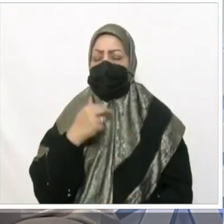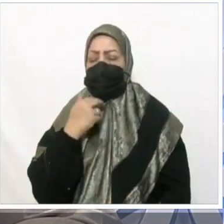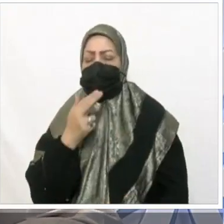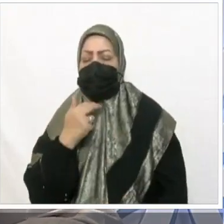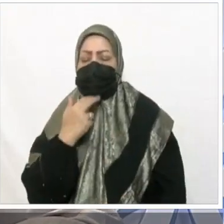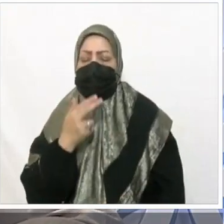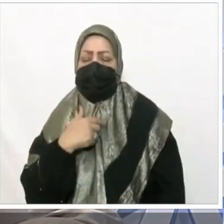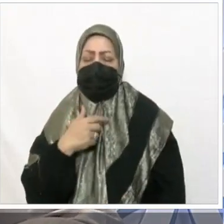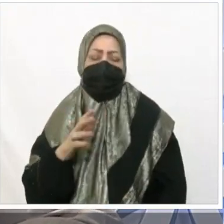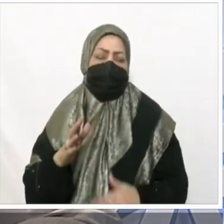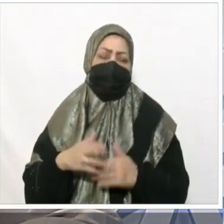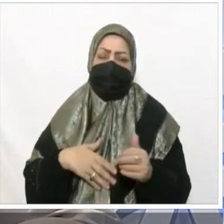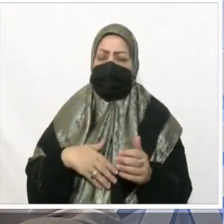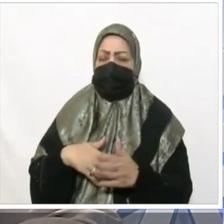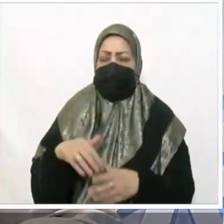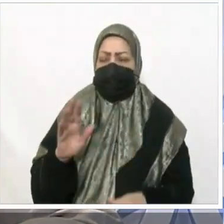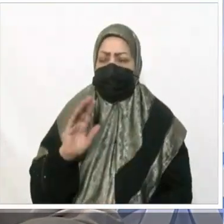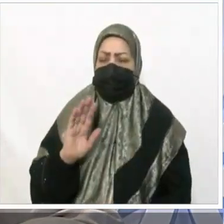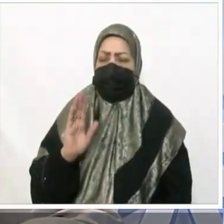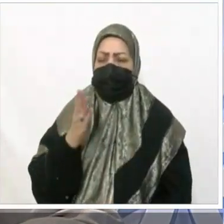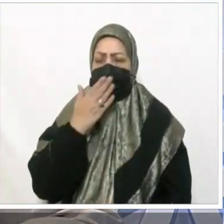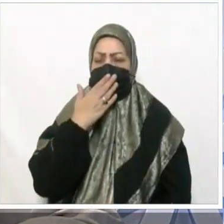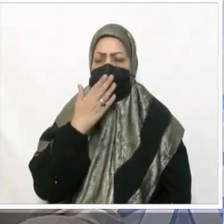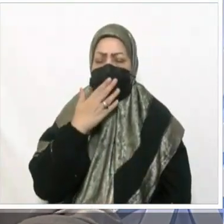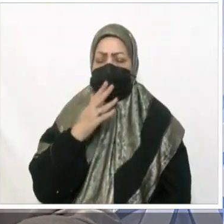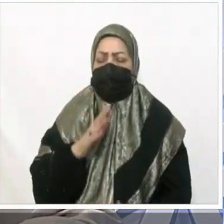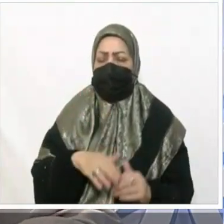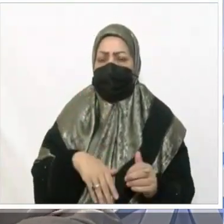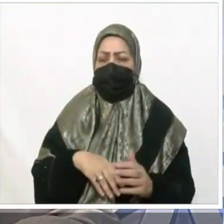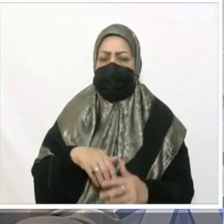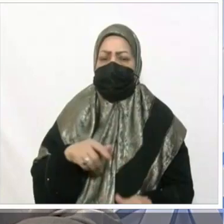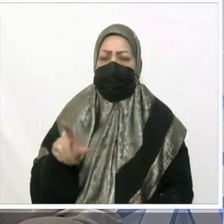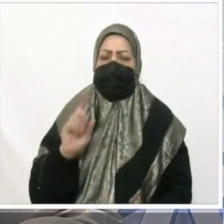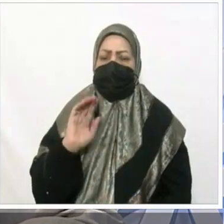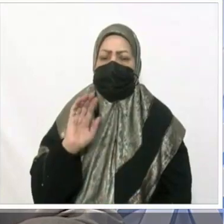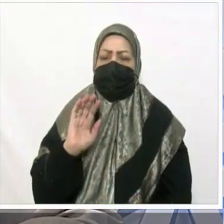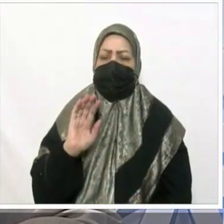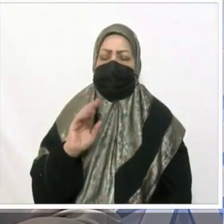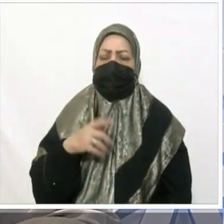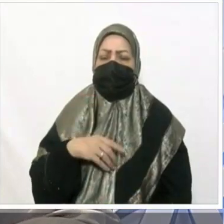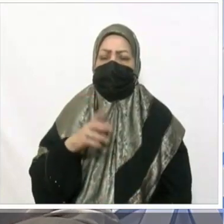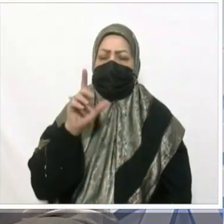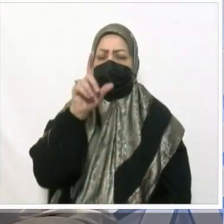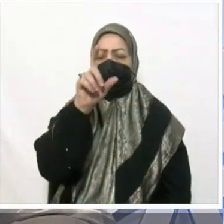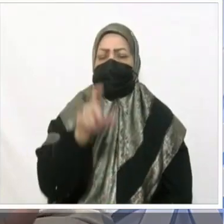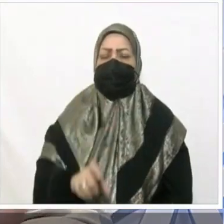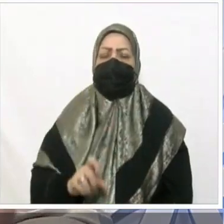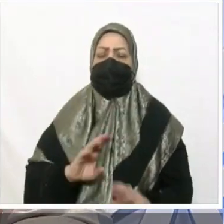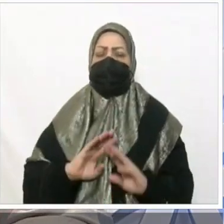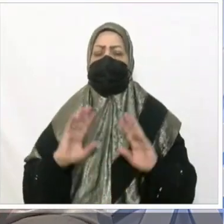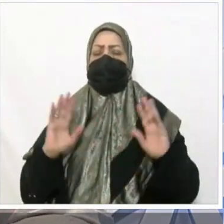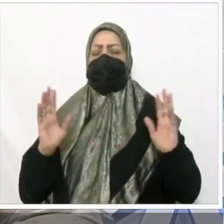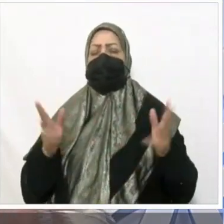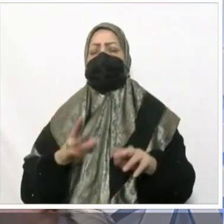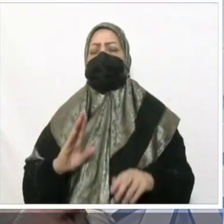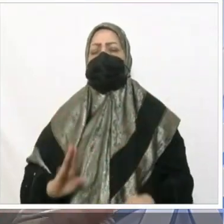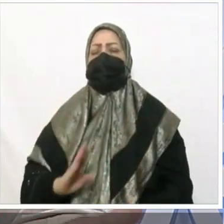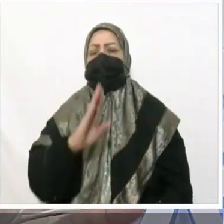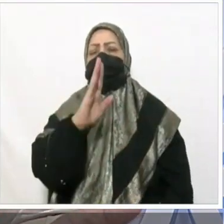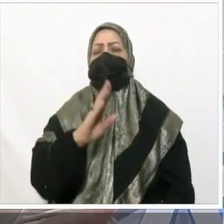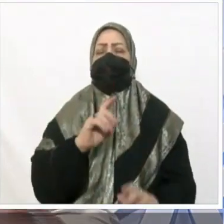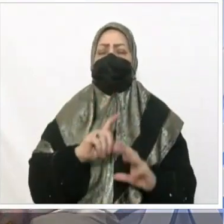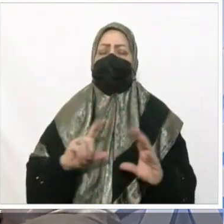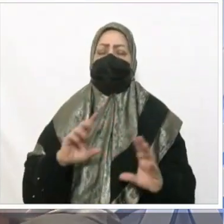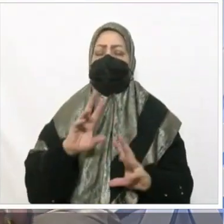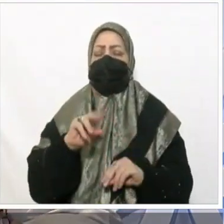بعضهم احنا اللي بيصلي بينا بنصلوره، اللي بنلقوه على المنبر بنصلوره. طيب يعني أليس لهؤلاء